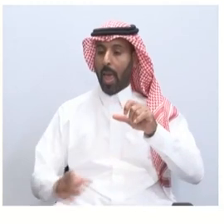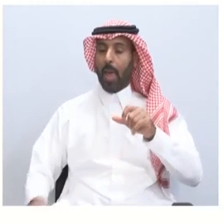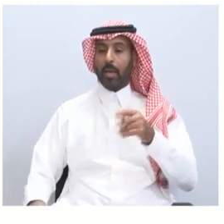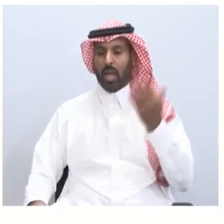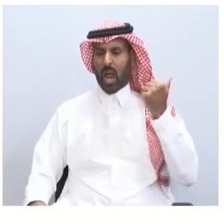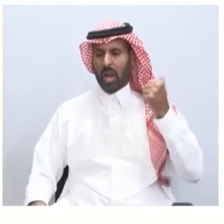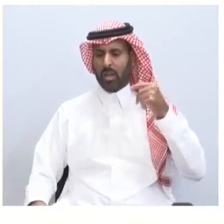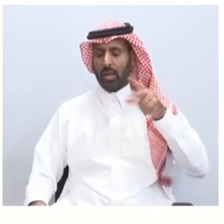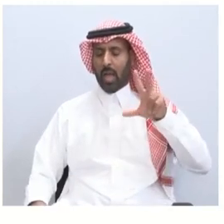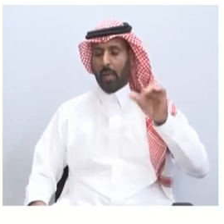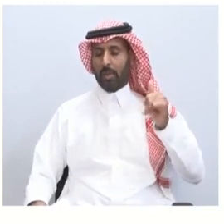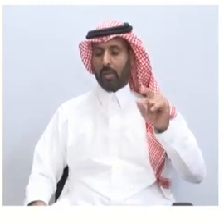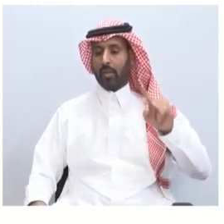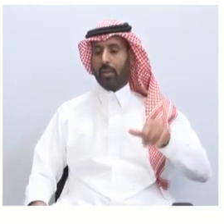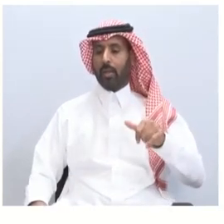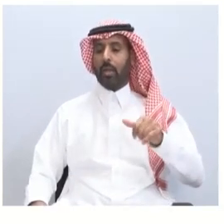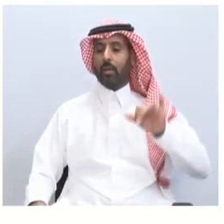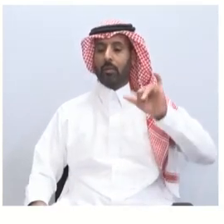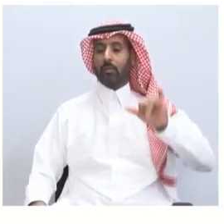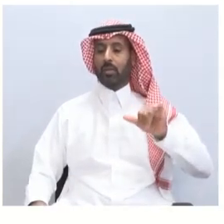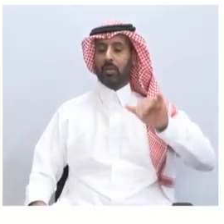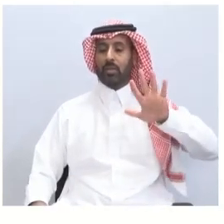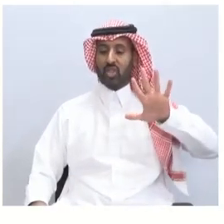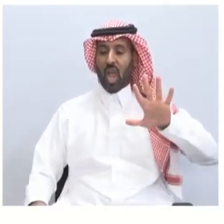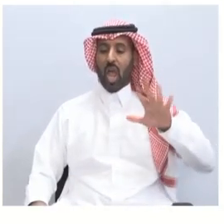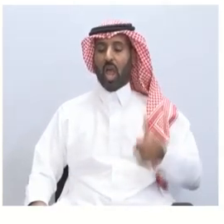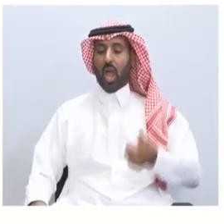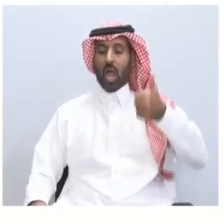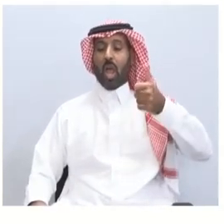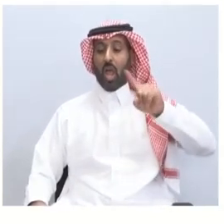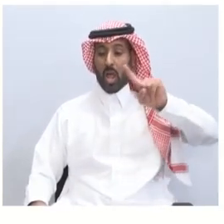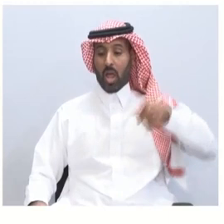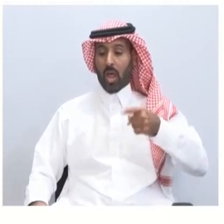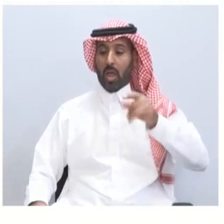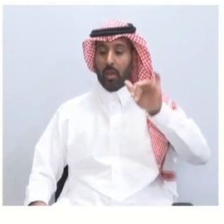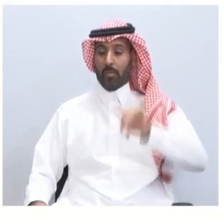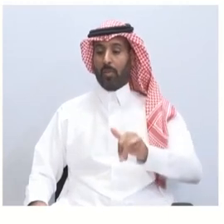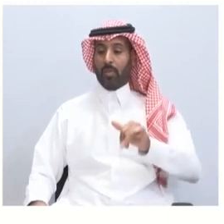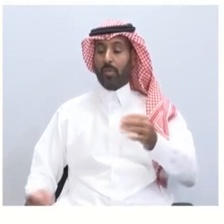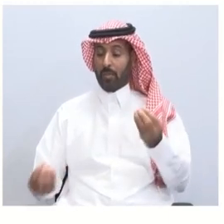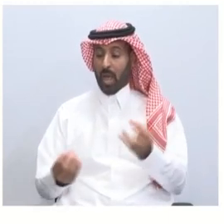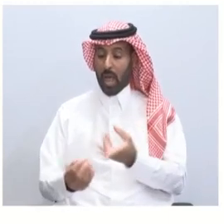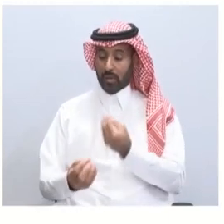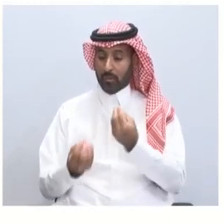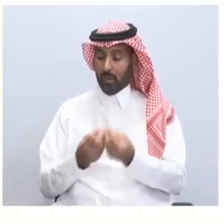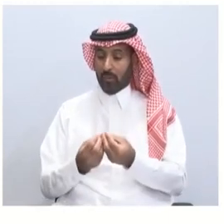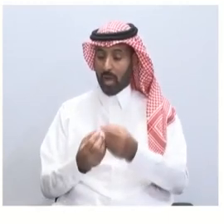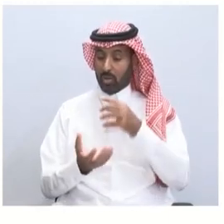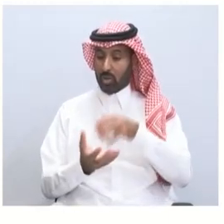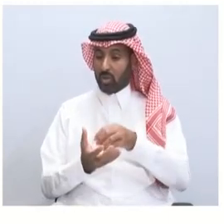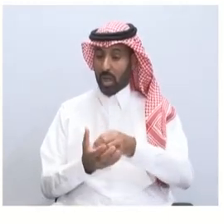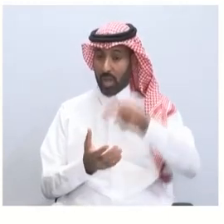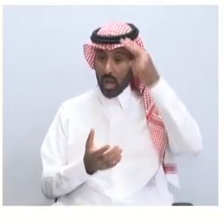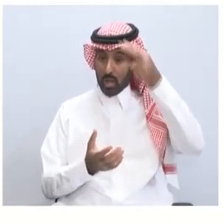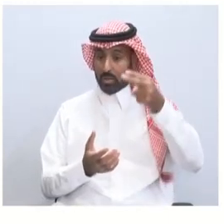بن سعود بن عبد العزيز هو او من ضمن عدد من افراد اسره ال سعود الذين